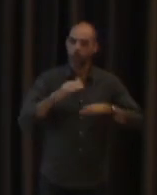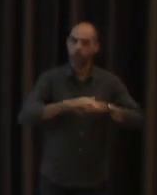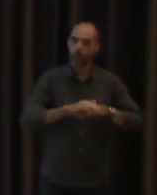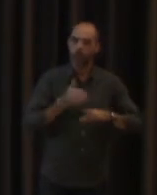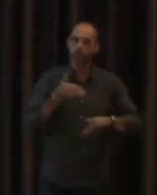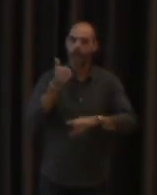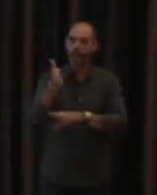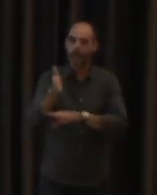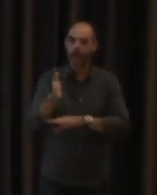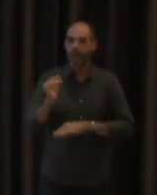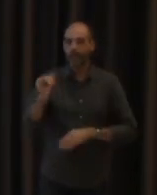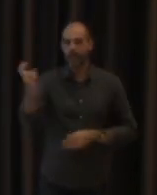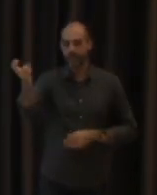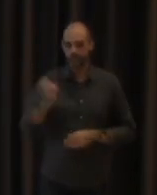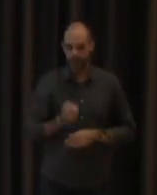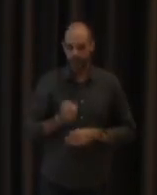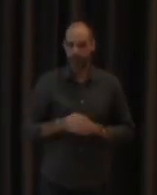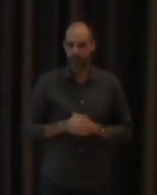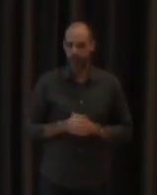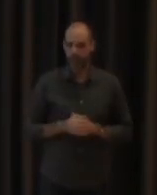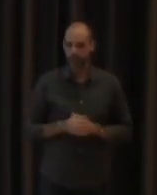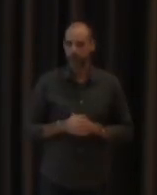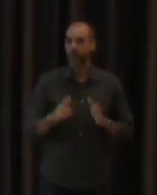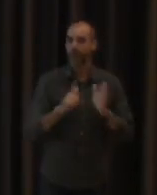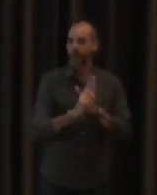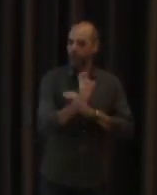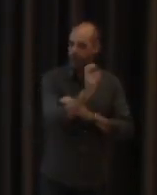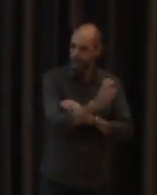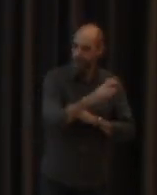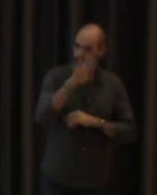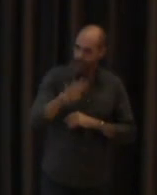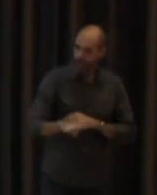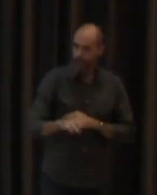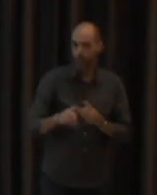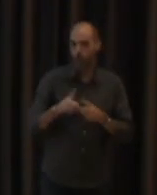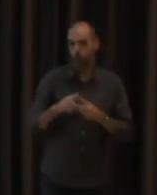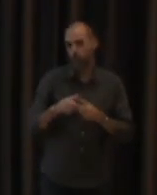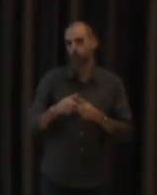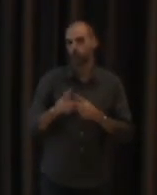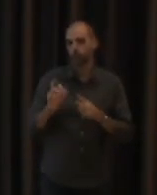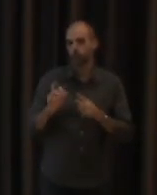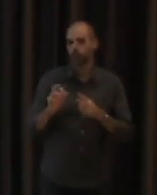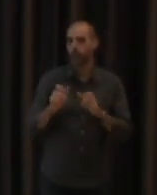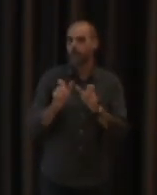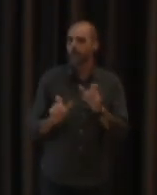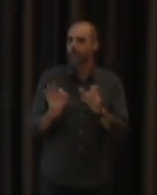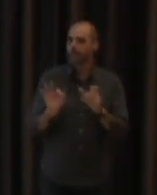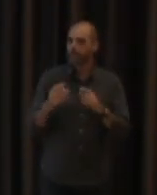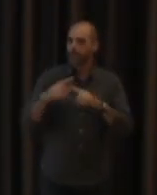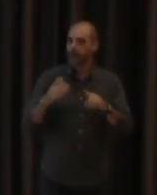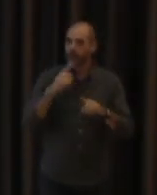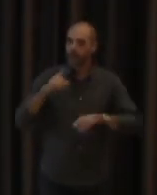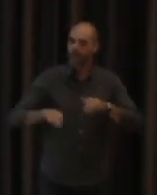i venir. Com moltes altres llengües, el català disposa de dos elements lèxics diferents segons si el lloc